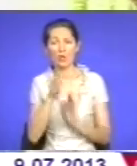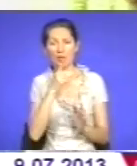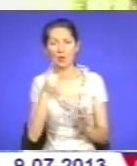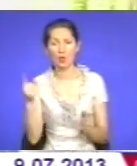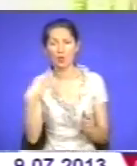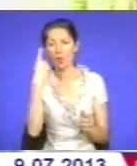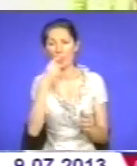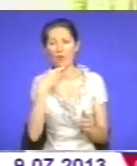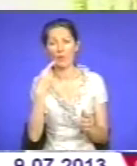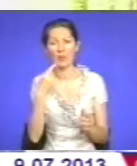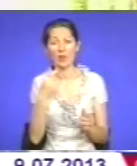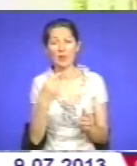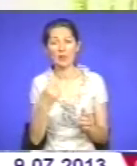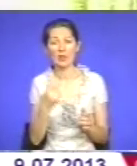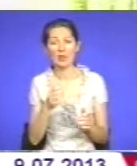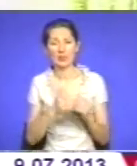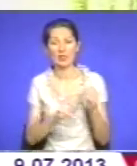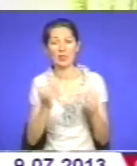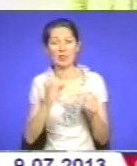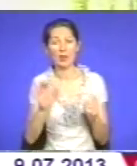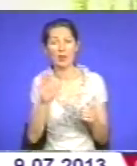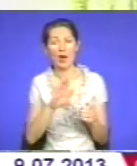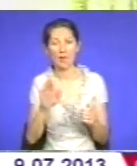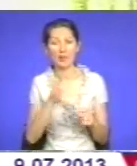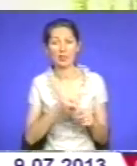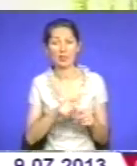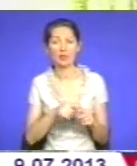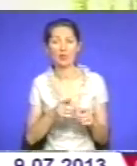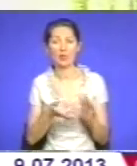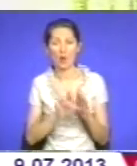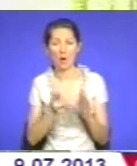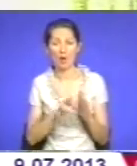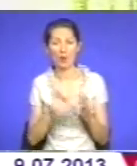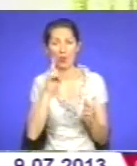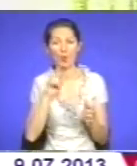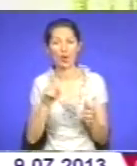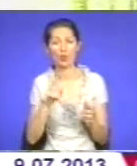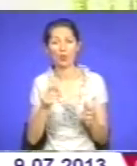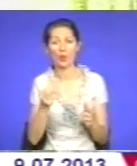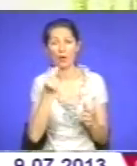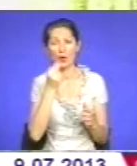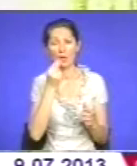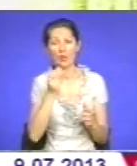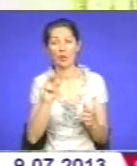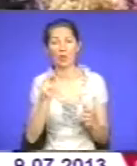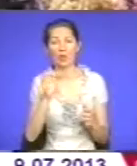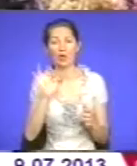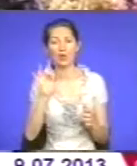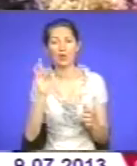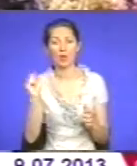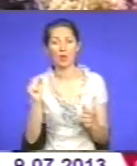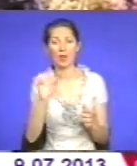власне, середина серпня і вересень на цю ягоду, а поки що ласувати чорницями, абрикосами.